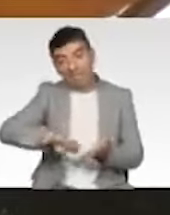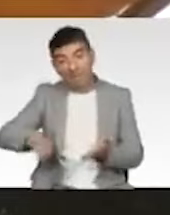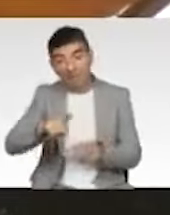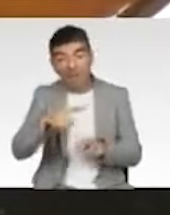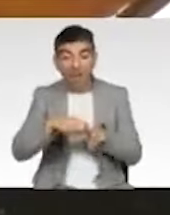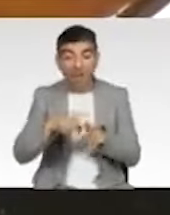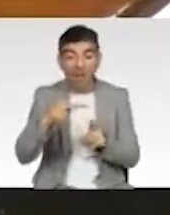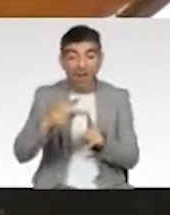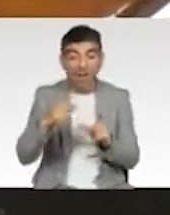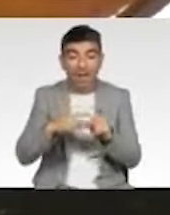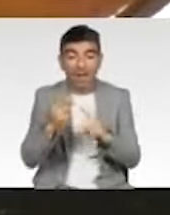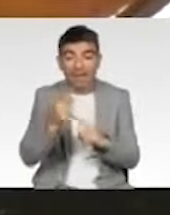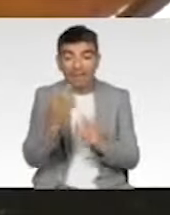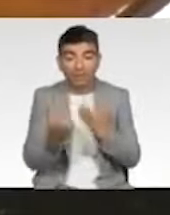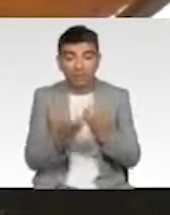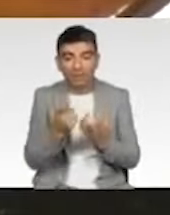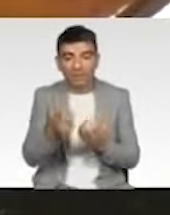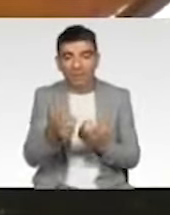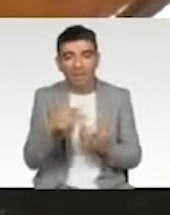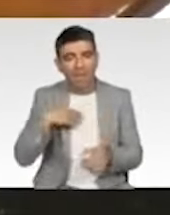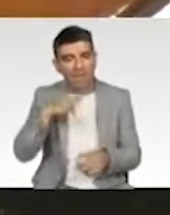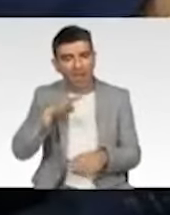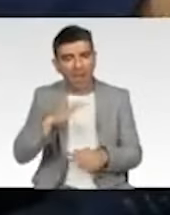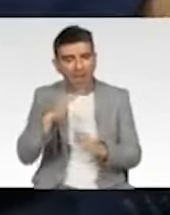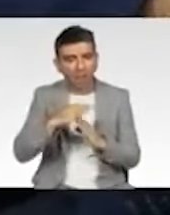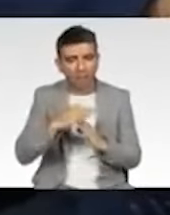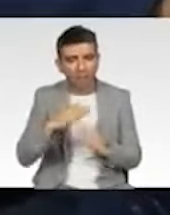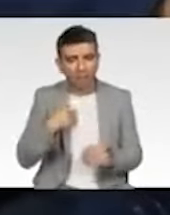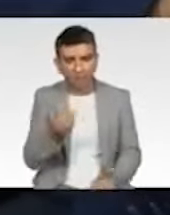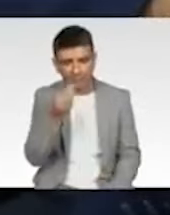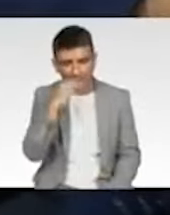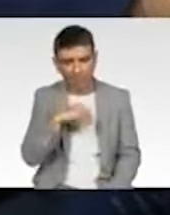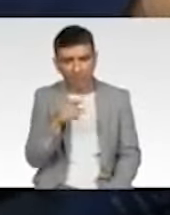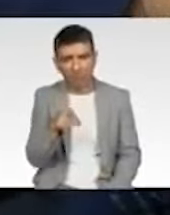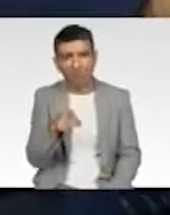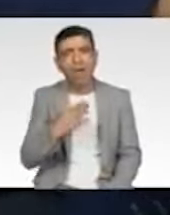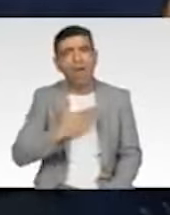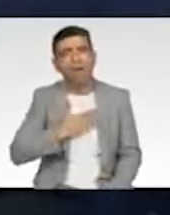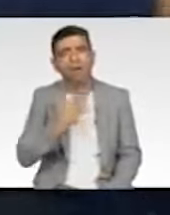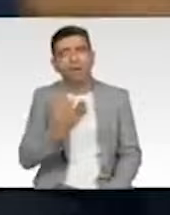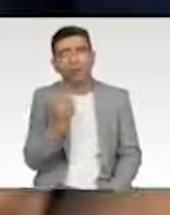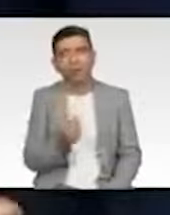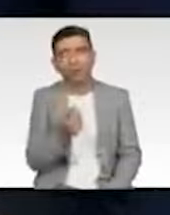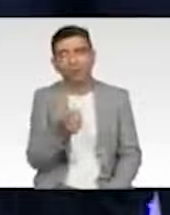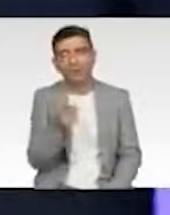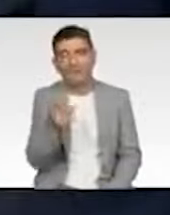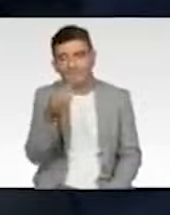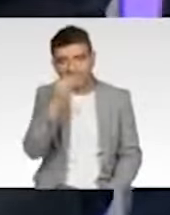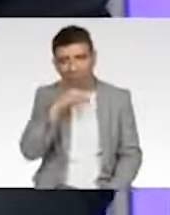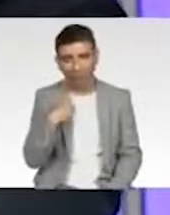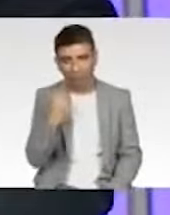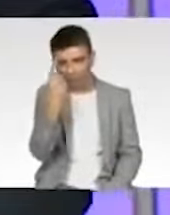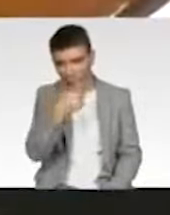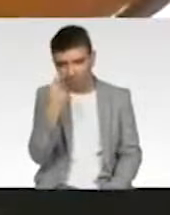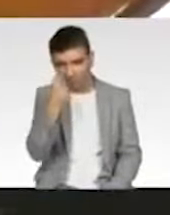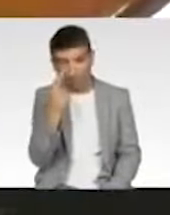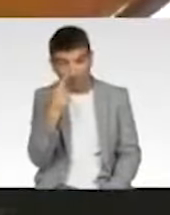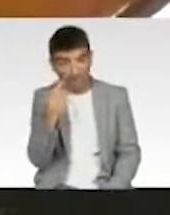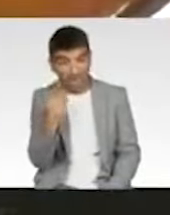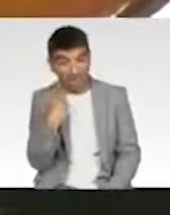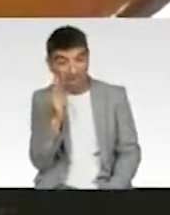pişirdiği. Ezgi'ninkini reklam arasında yedim. Ezgi çok güzel. Afiyet bal olsun. Sen yedikçe böyle suratına baktım, nasıl beğendi